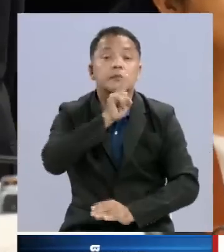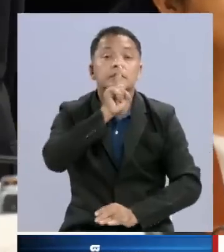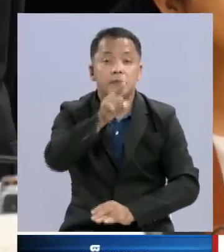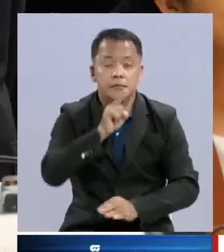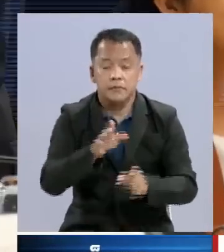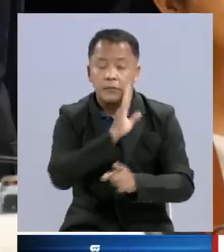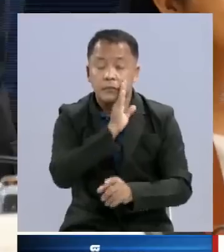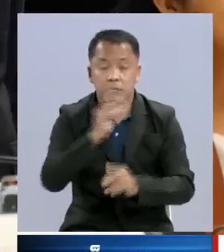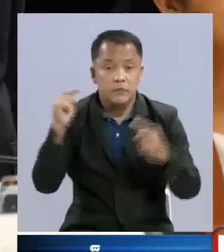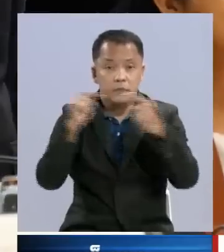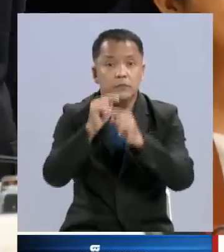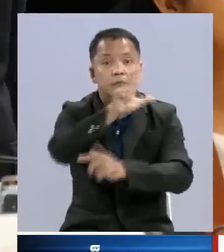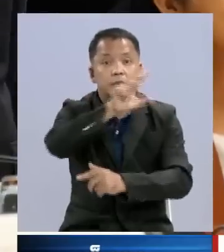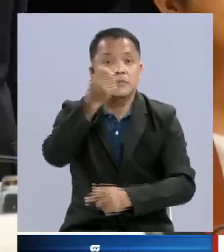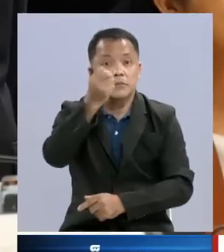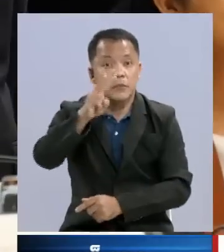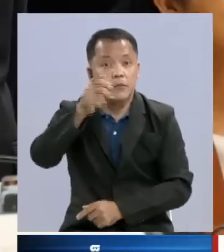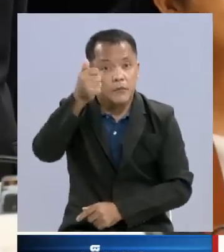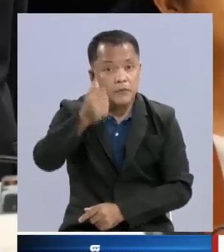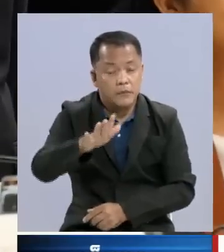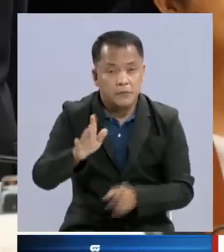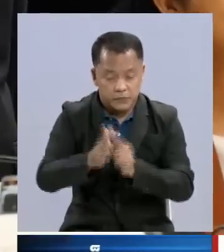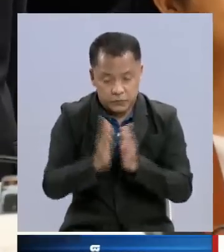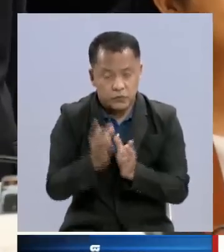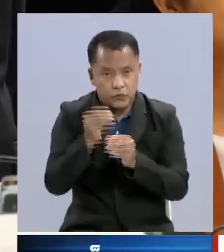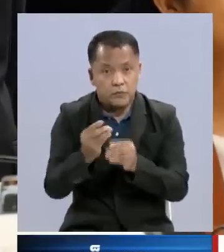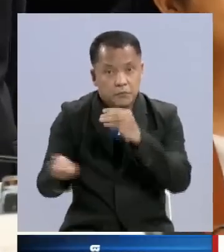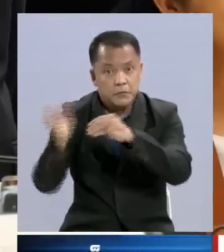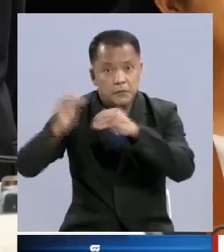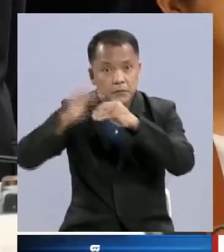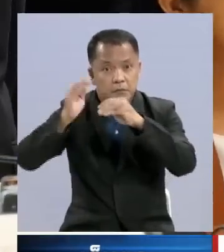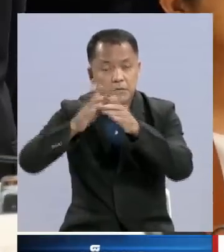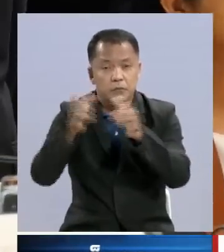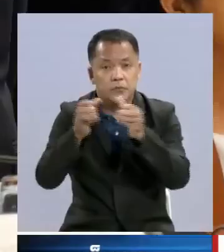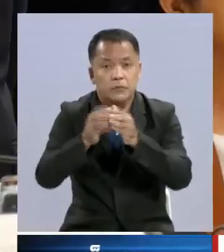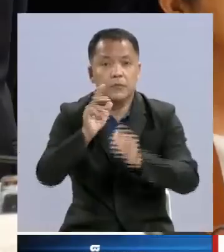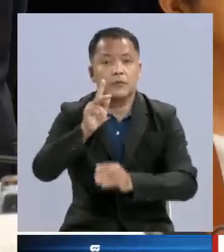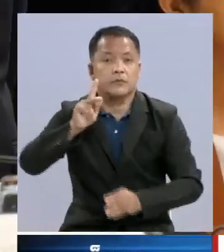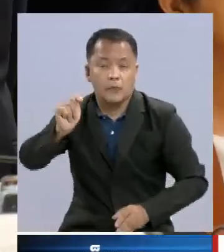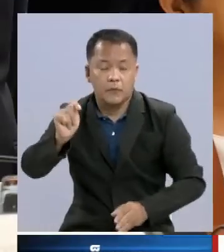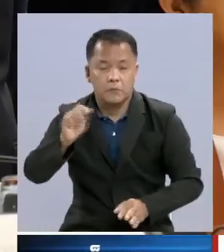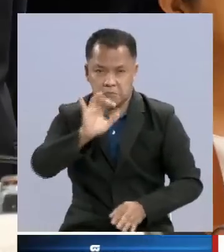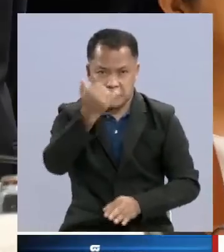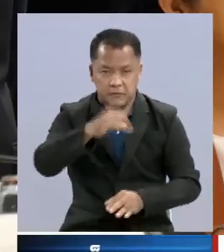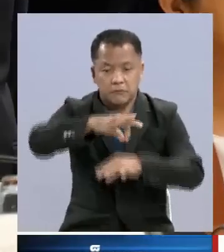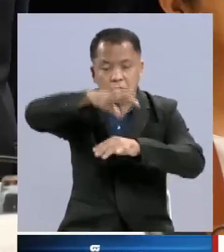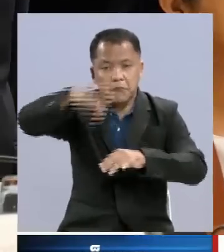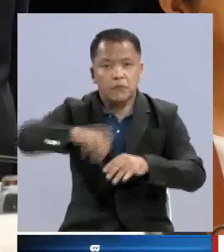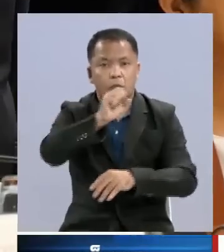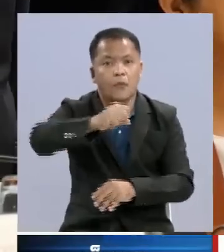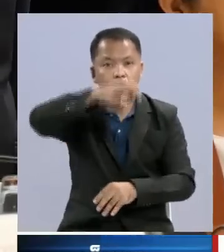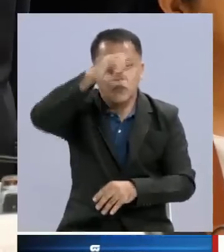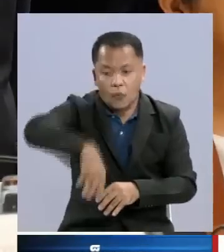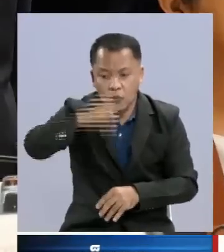นต่อว่าอ้าวแล้วมันจะไปถึง312เสียงที่ตอนนี้มีอยู่แล้วต้องหาเพิ่มเลยนะครับกับกรณีที่กกต.อาจจะสอยว่าที่ส.